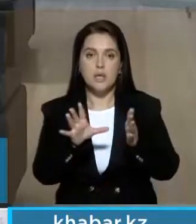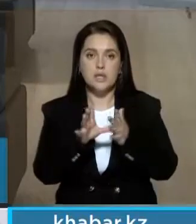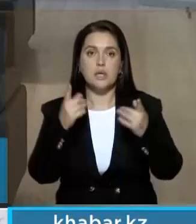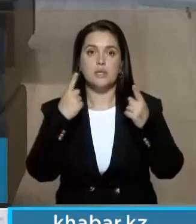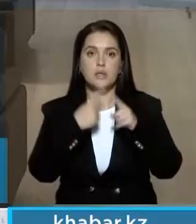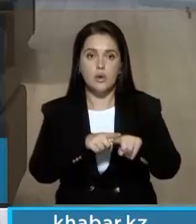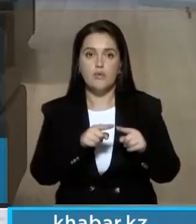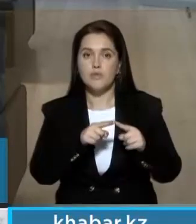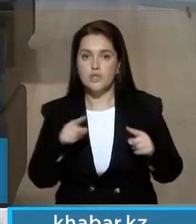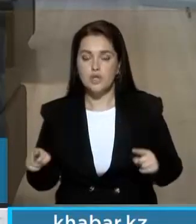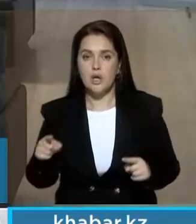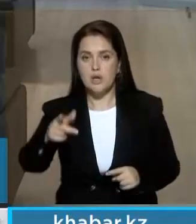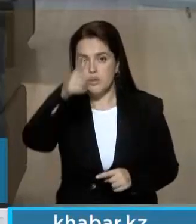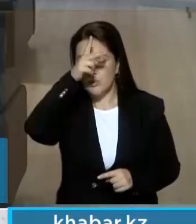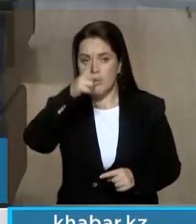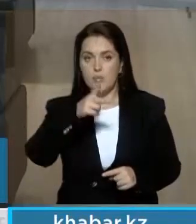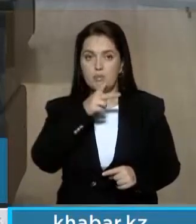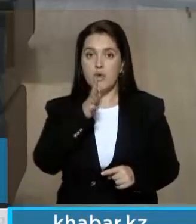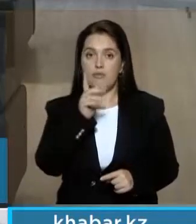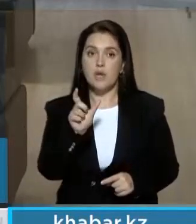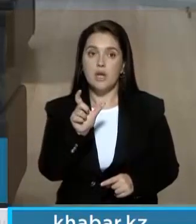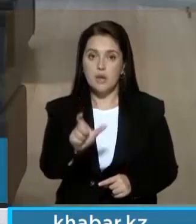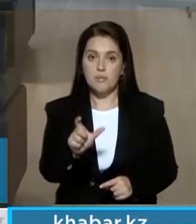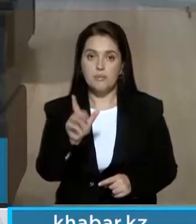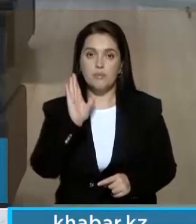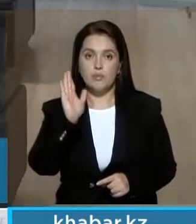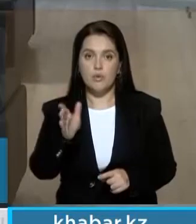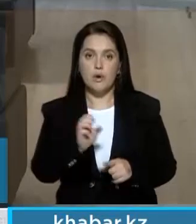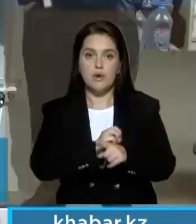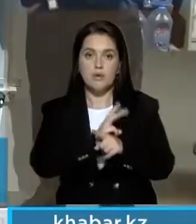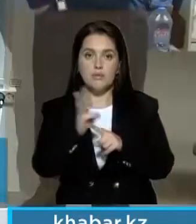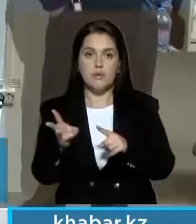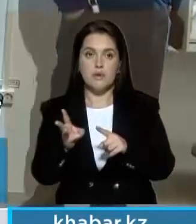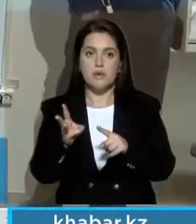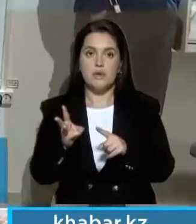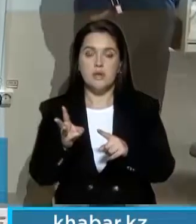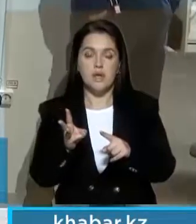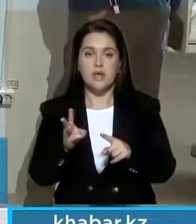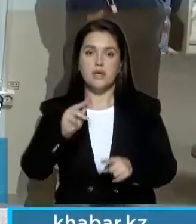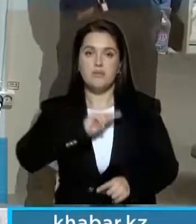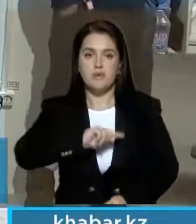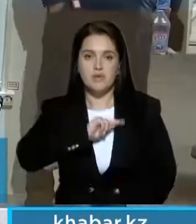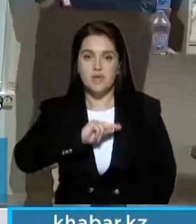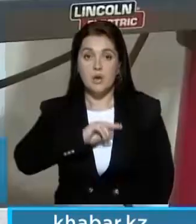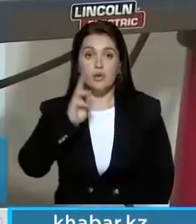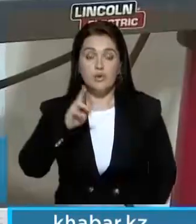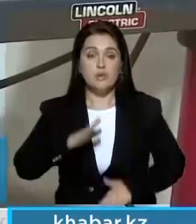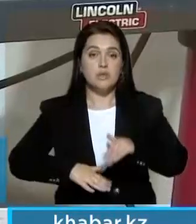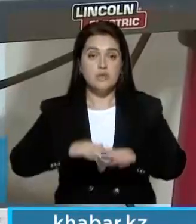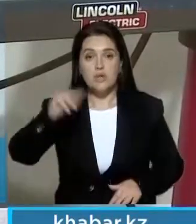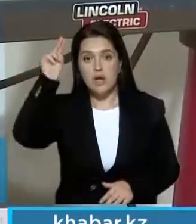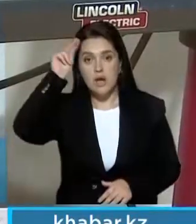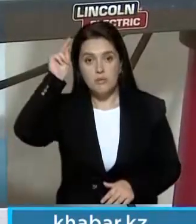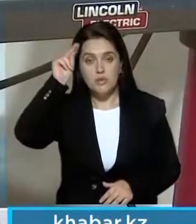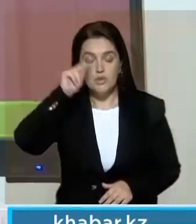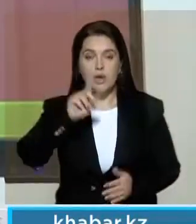течение 3 месяца. В этот период компания полностью покрывала расходы работника. Стажеры и кандидаты, обучившиеся новой специальности,